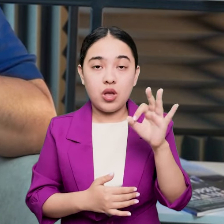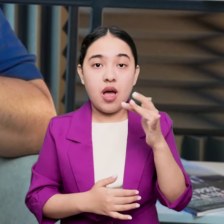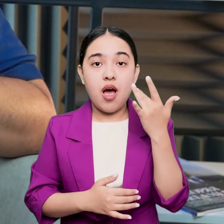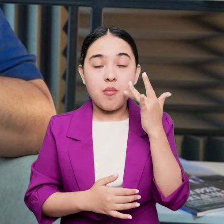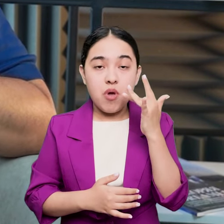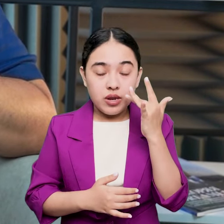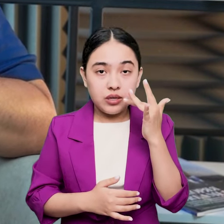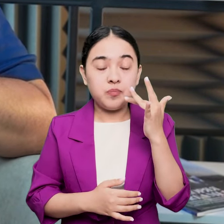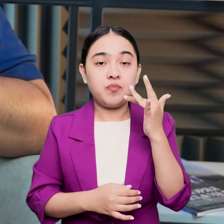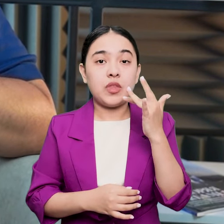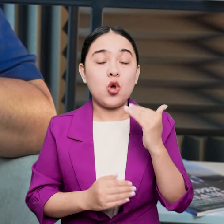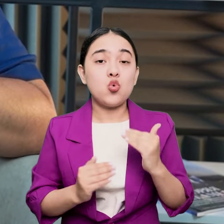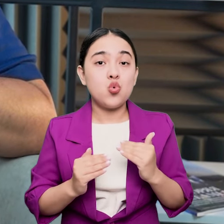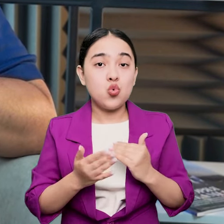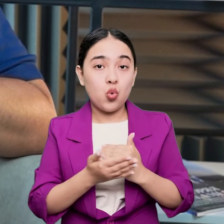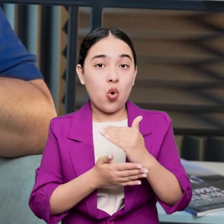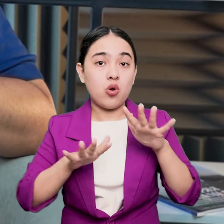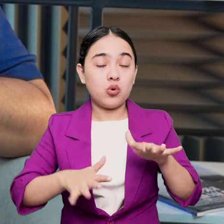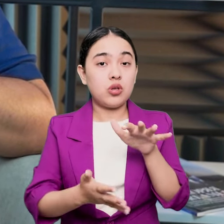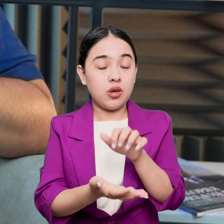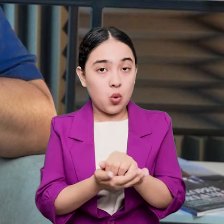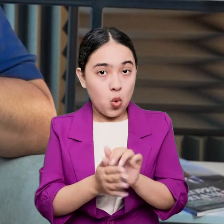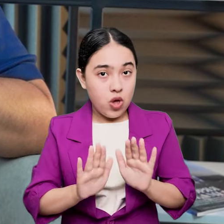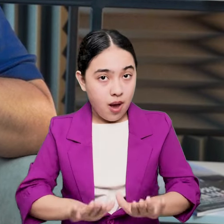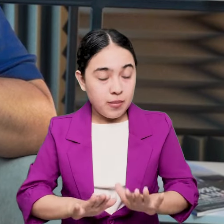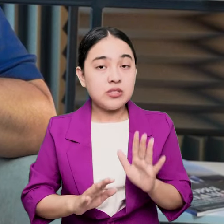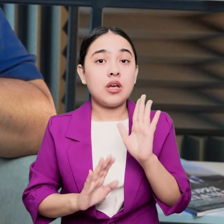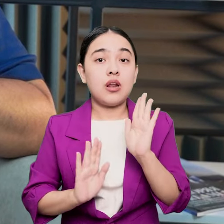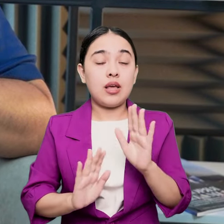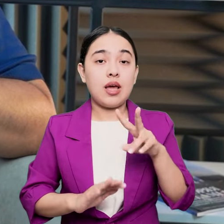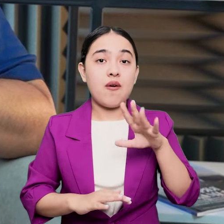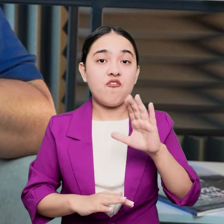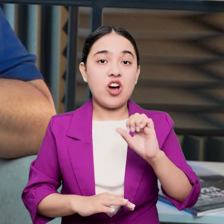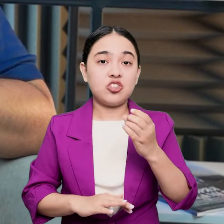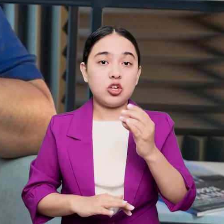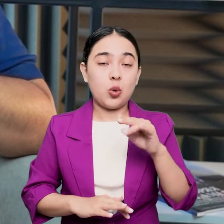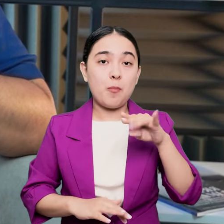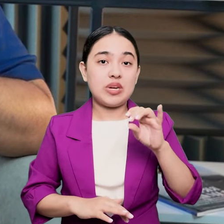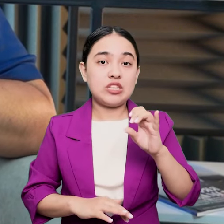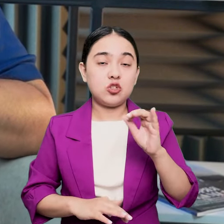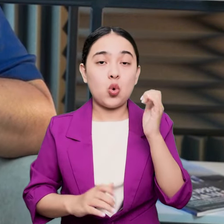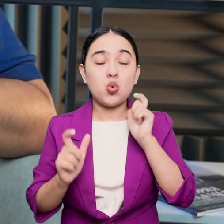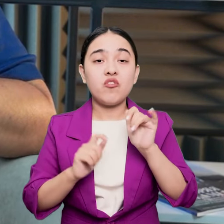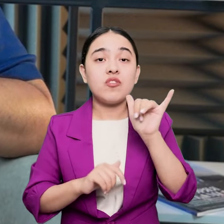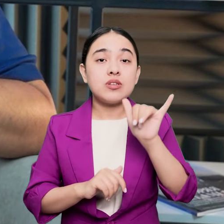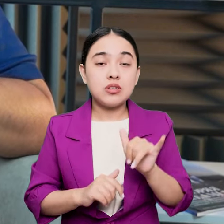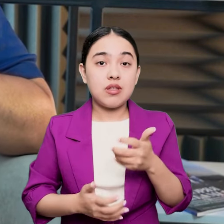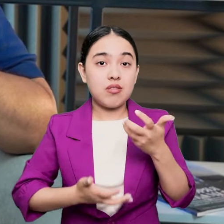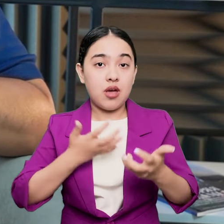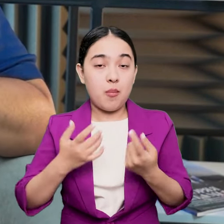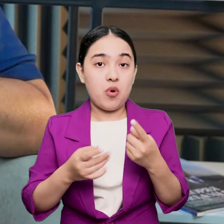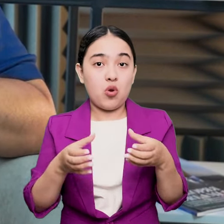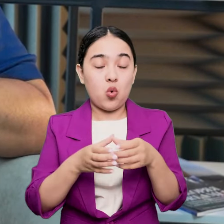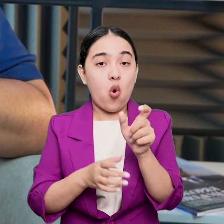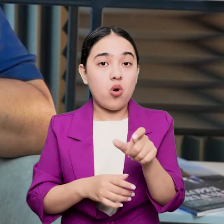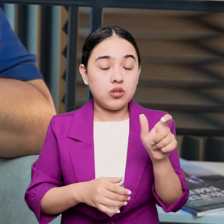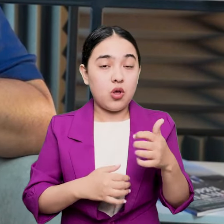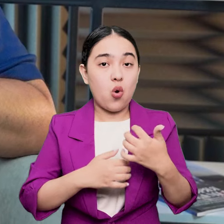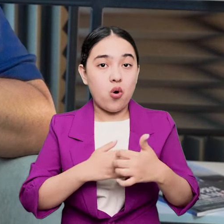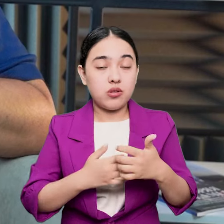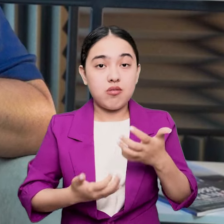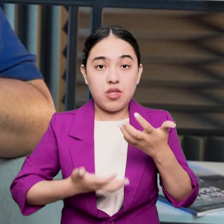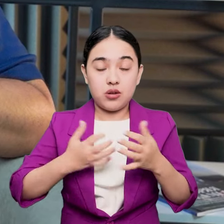Amerika Qo'shma Shtatlarini yuqori o'ringa qo'yamiz, lekin Washington va Princeton universiteti tadqiqotchilari bir guruh odamlar